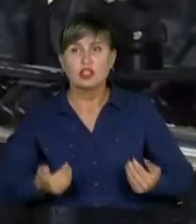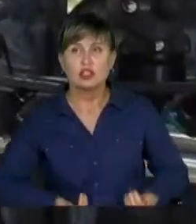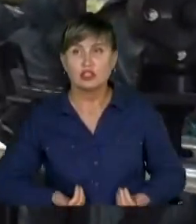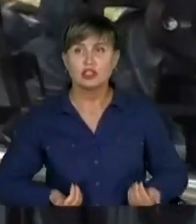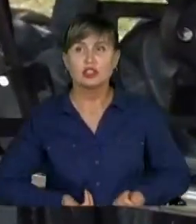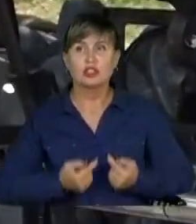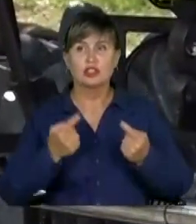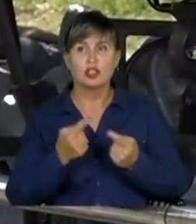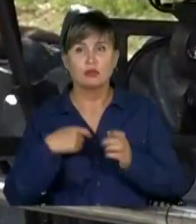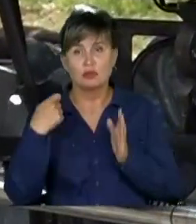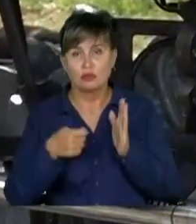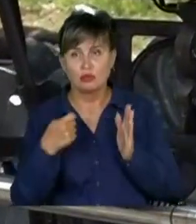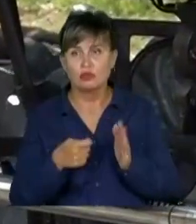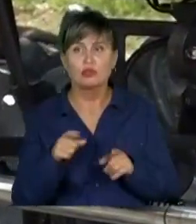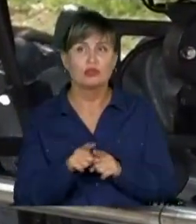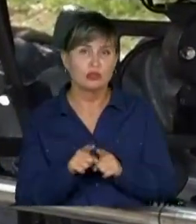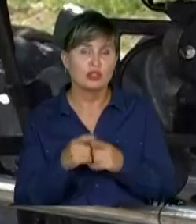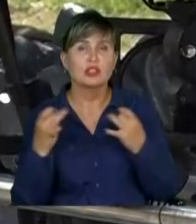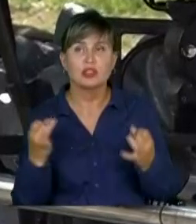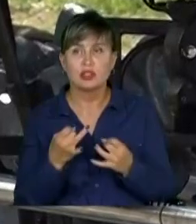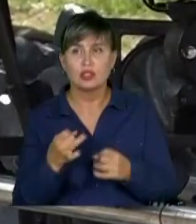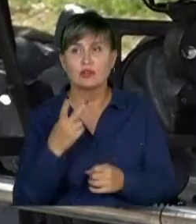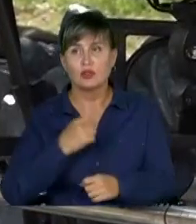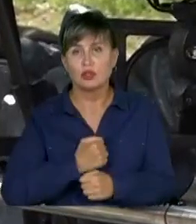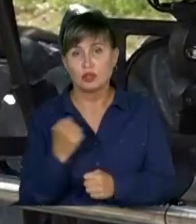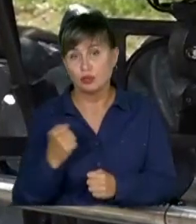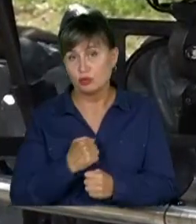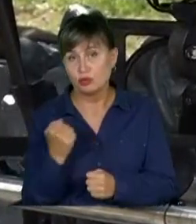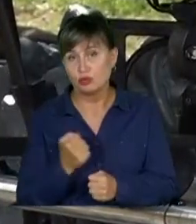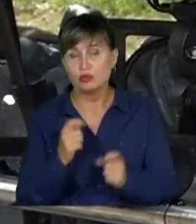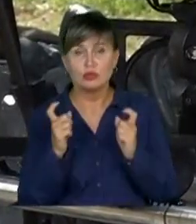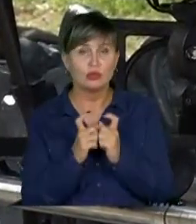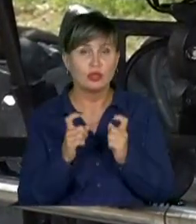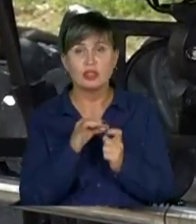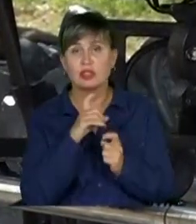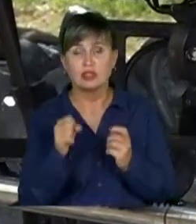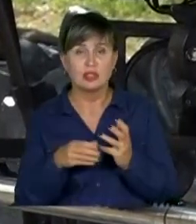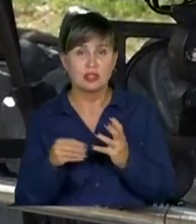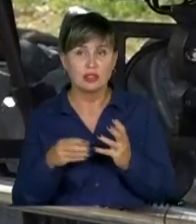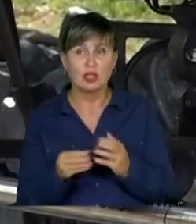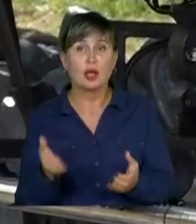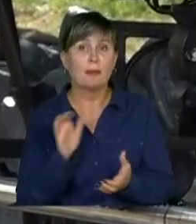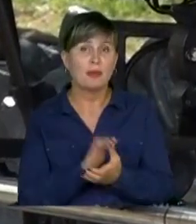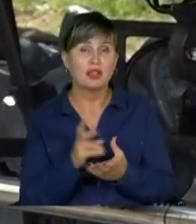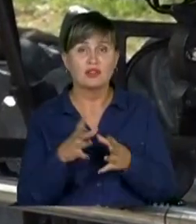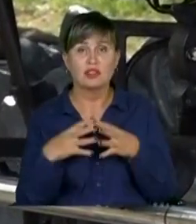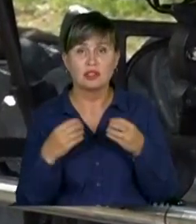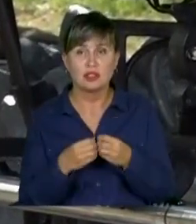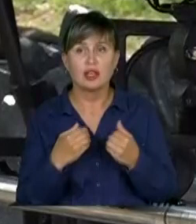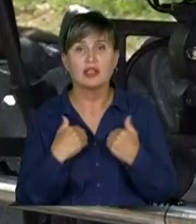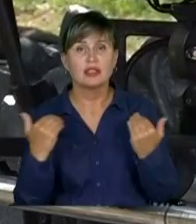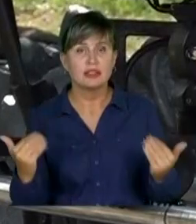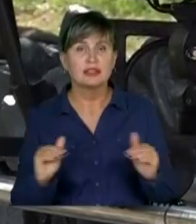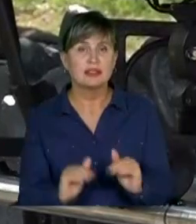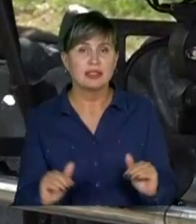аула. Сюжет тоже довольно жизненный. Двое друзей аксакалов ссорятся из-за земли, а помирить две семьи пытаются их